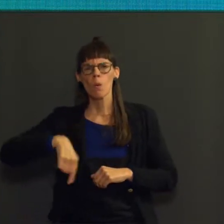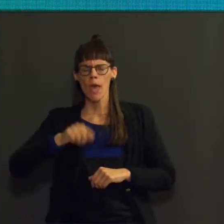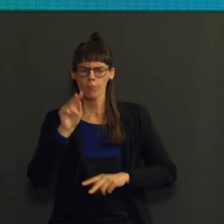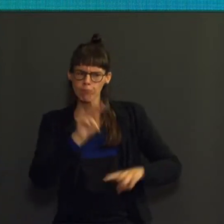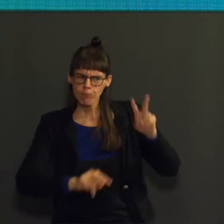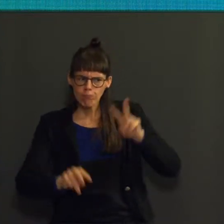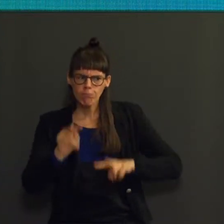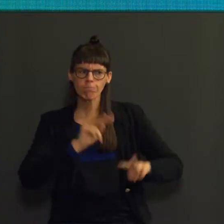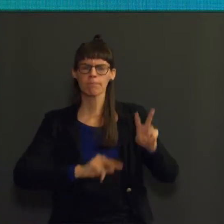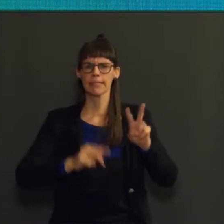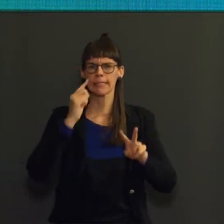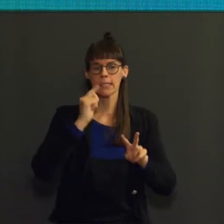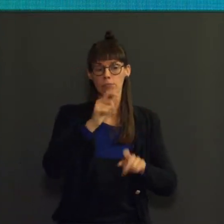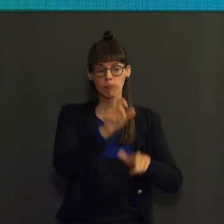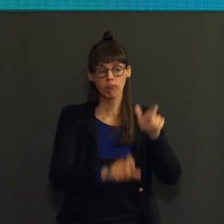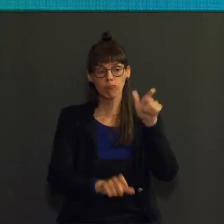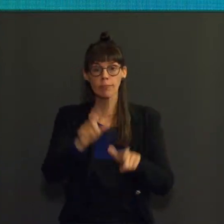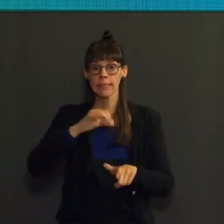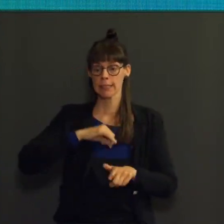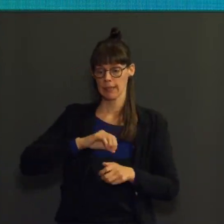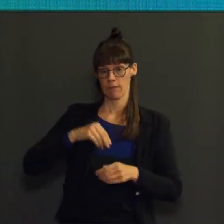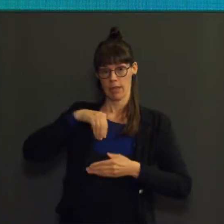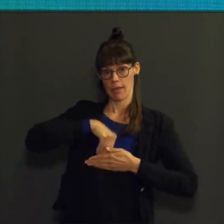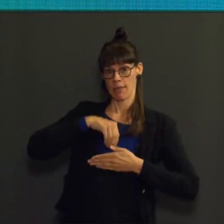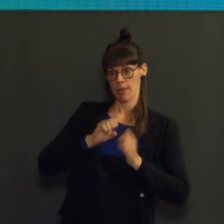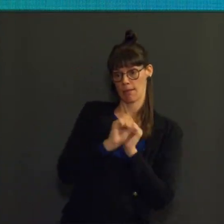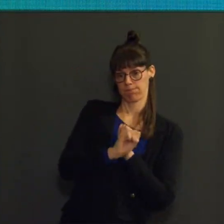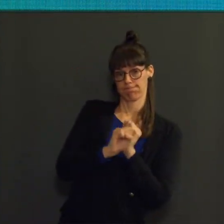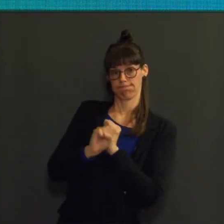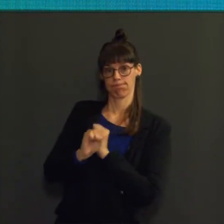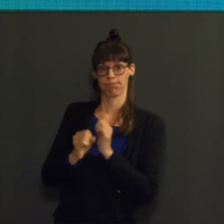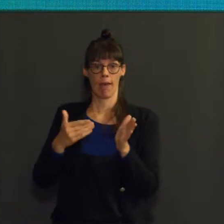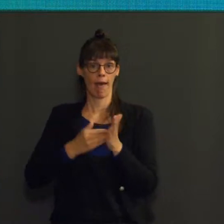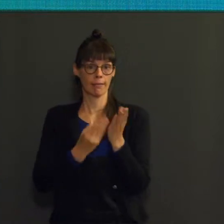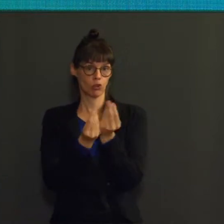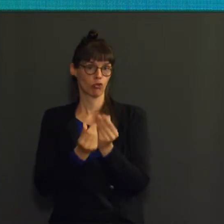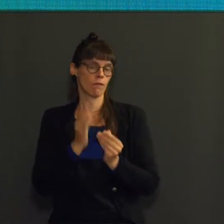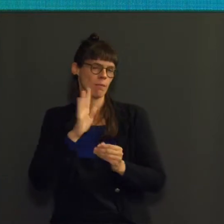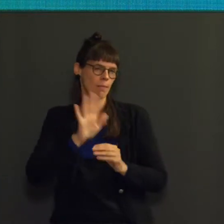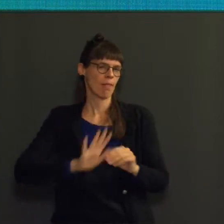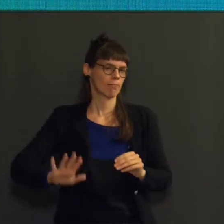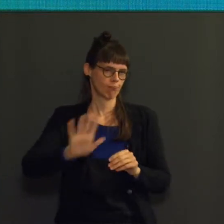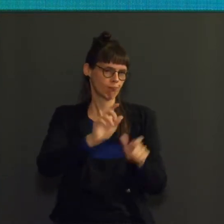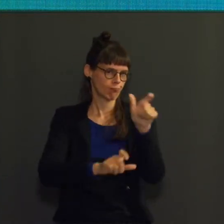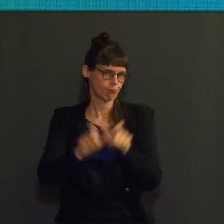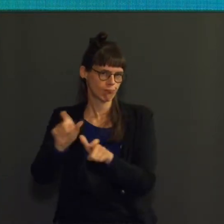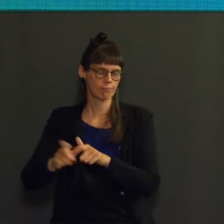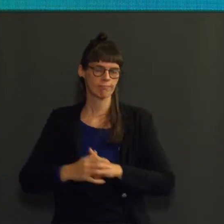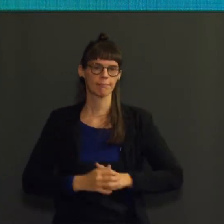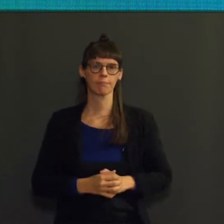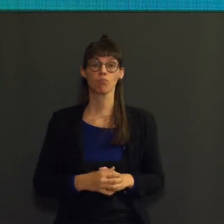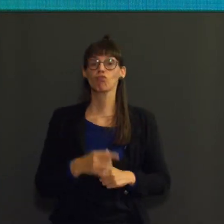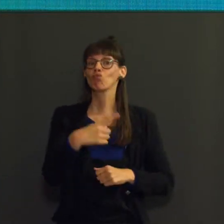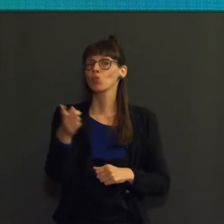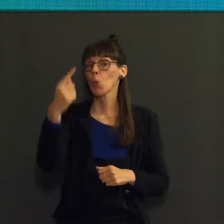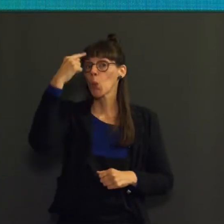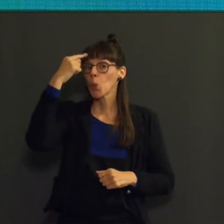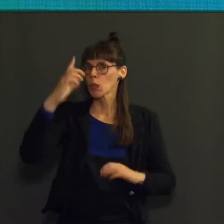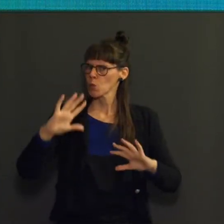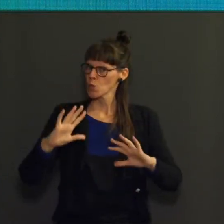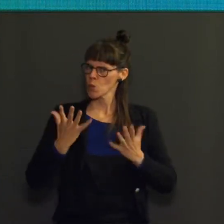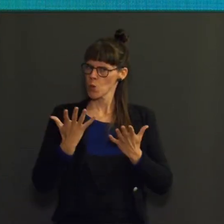de evolutie van antistoffen tegen het coronavirus in de bevolking. Zoals u weet, antistoffen